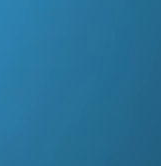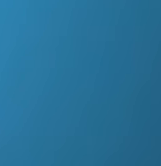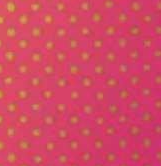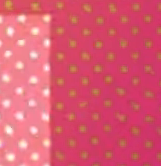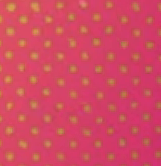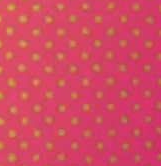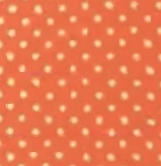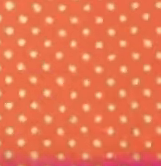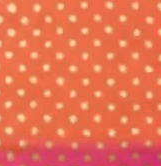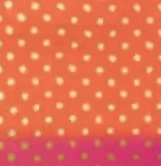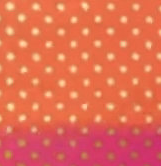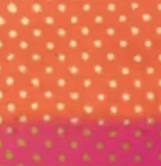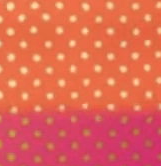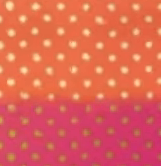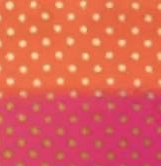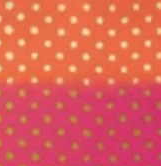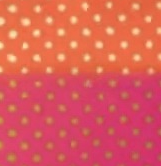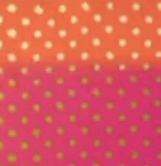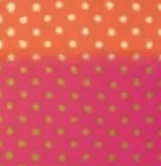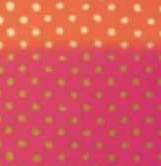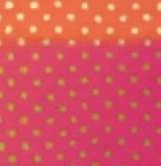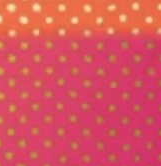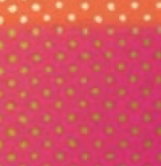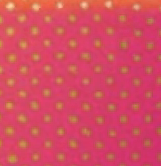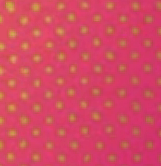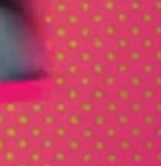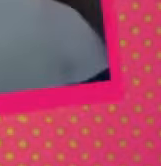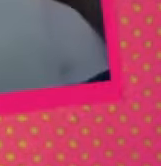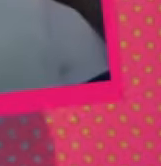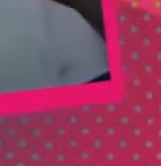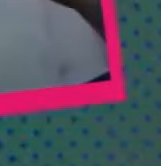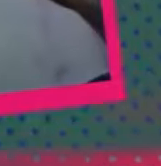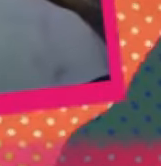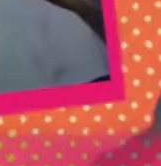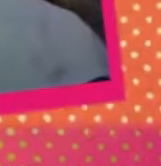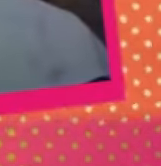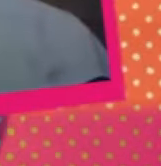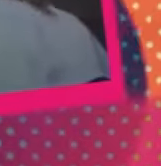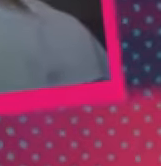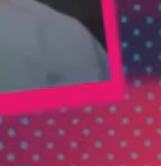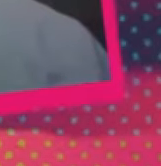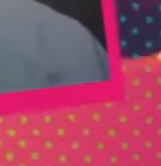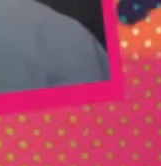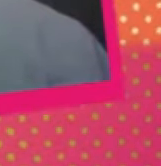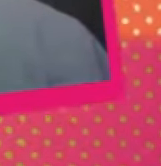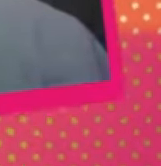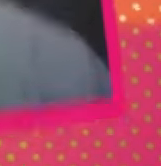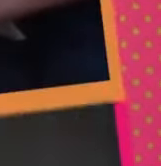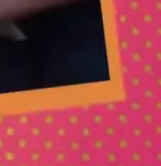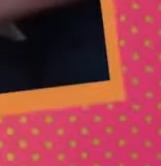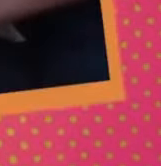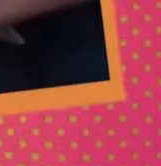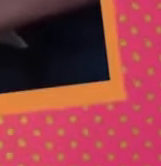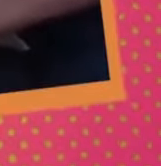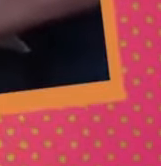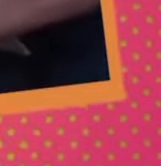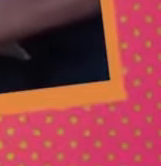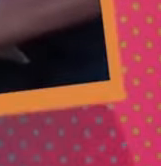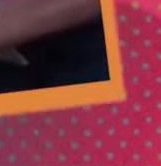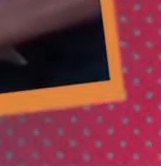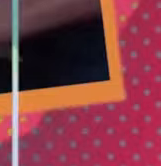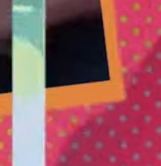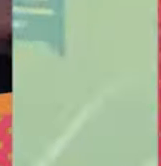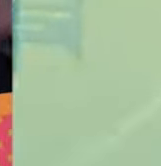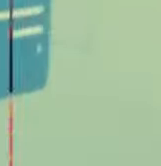still smile. Cleanse your timeline with Make Your Day. Join us on YouTube and Facebook and share your stories